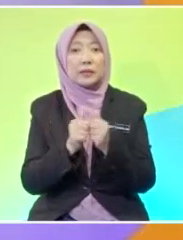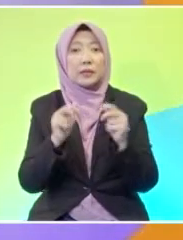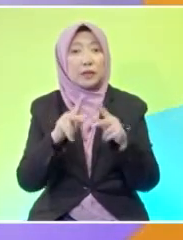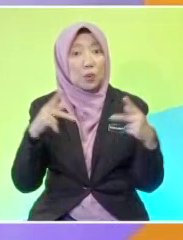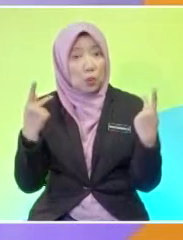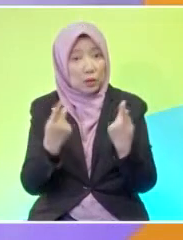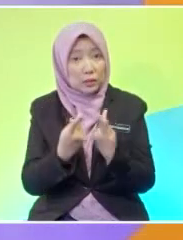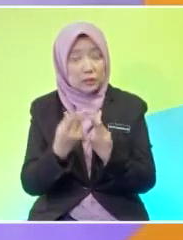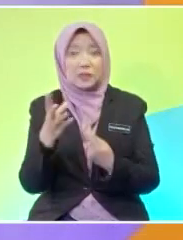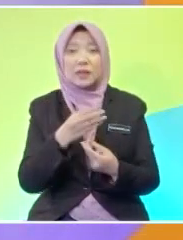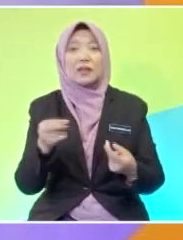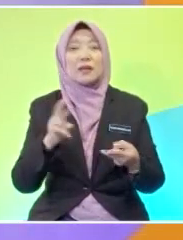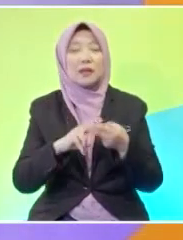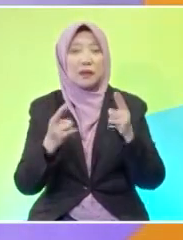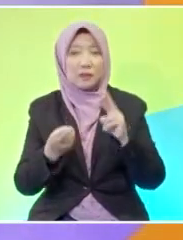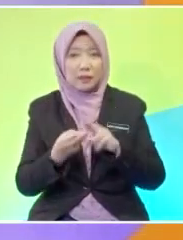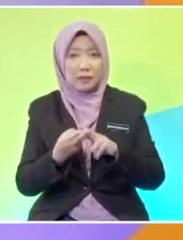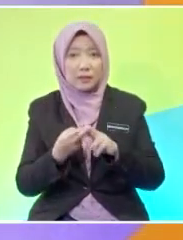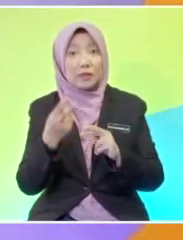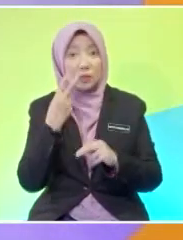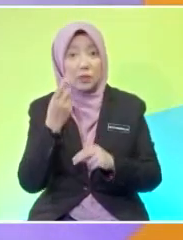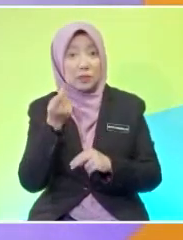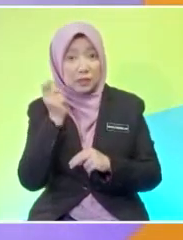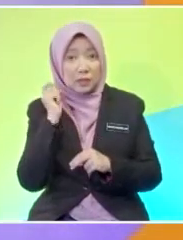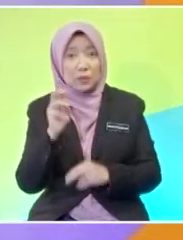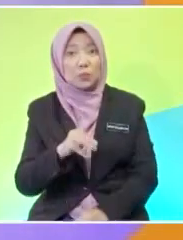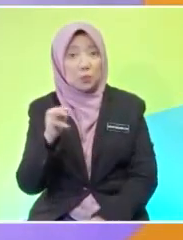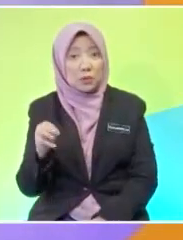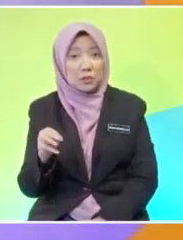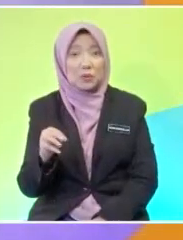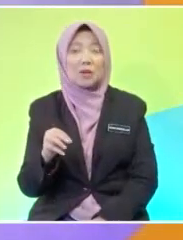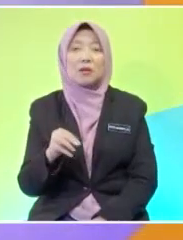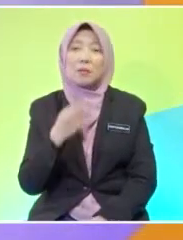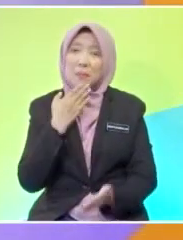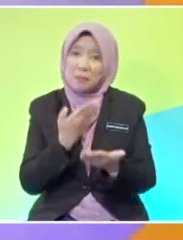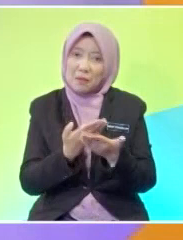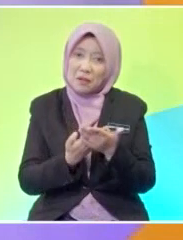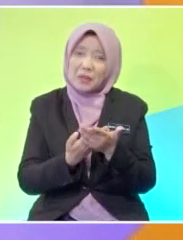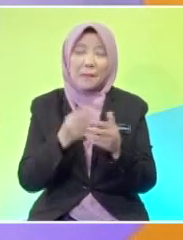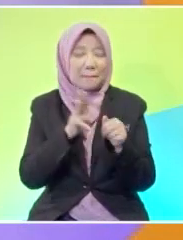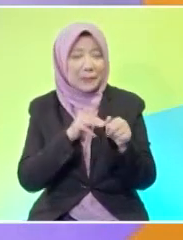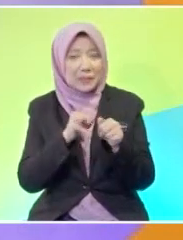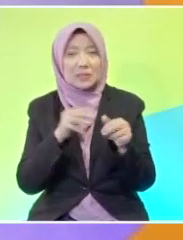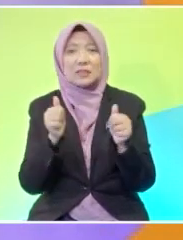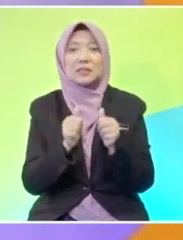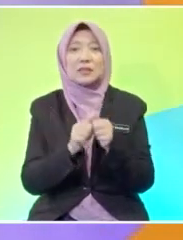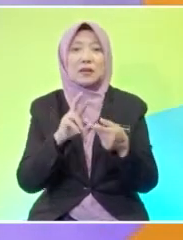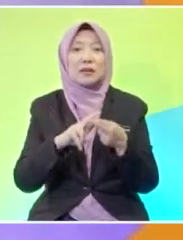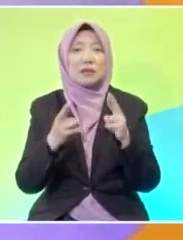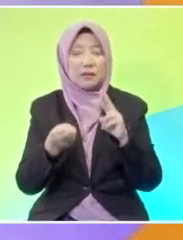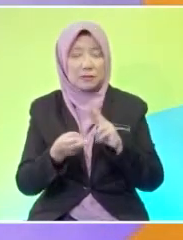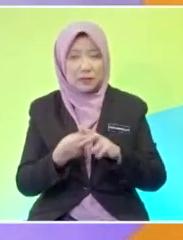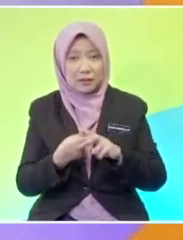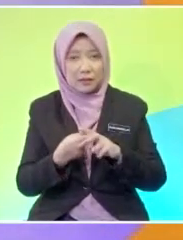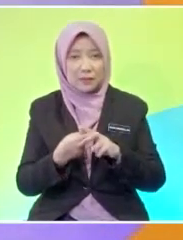tadi kita dapat lihat Bagaimana murid tadi begitu mesra dengan rekan-rekannya ya dan juga untuk